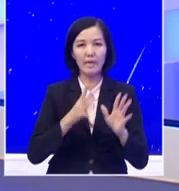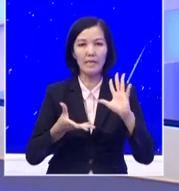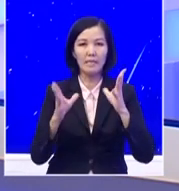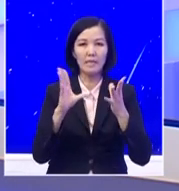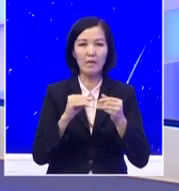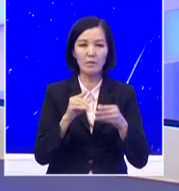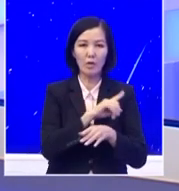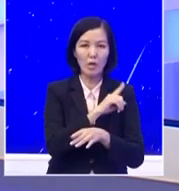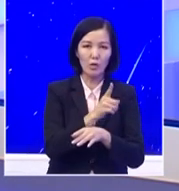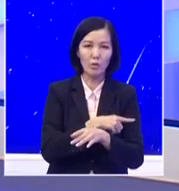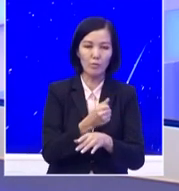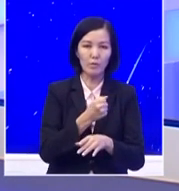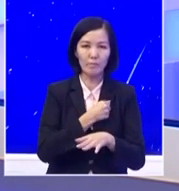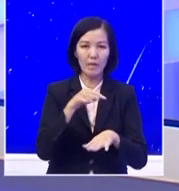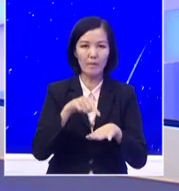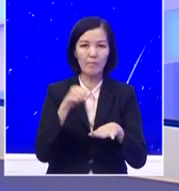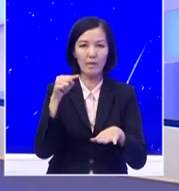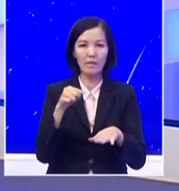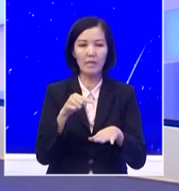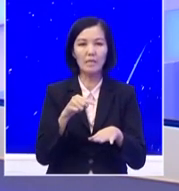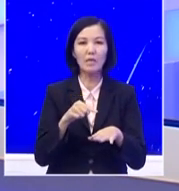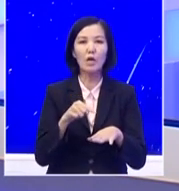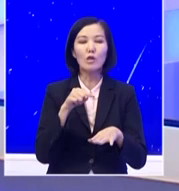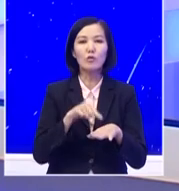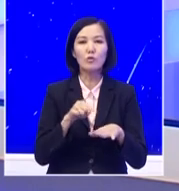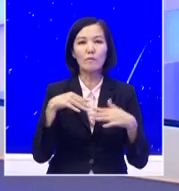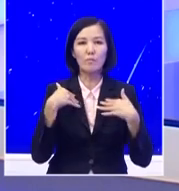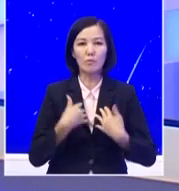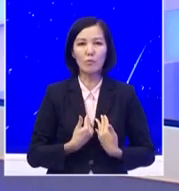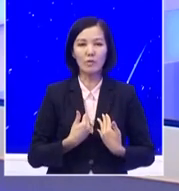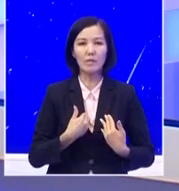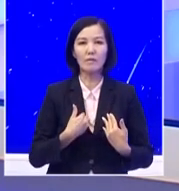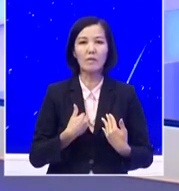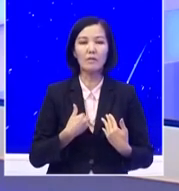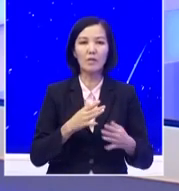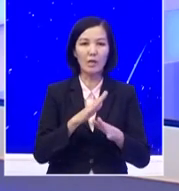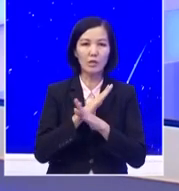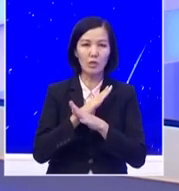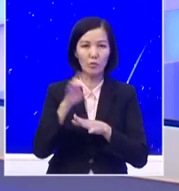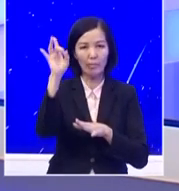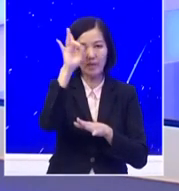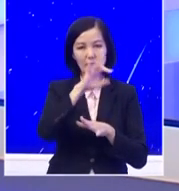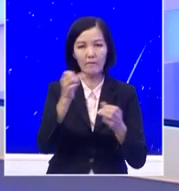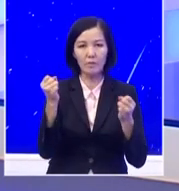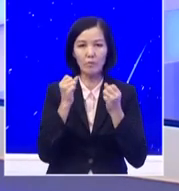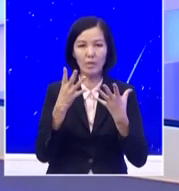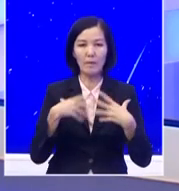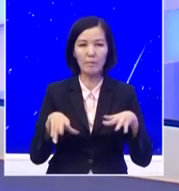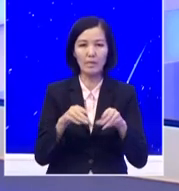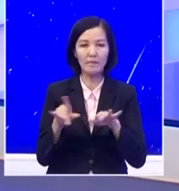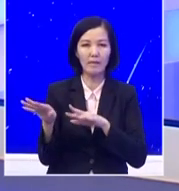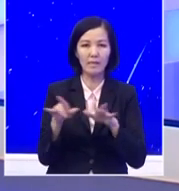скорбит и глава государства. С чувством горечи воспринял кончину прославленного спортсмена и общественного деятеля